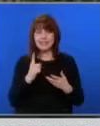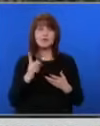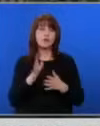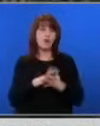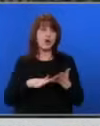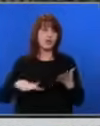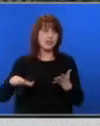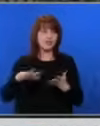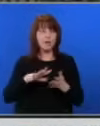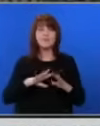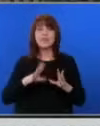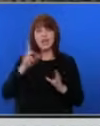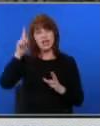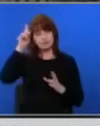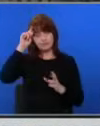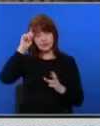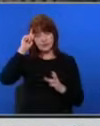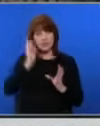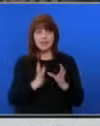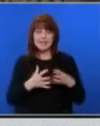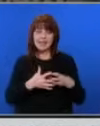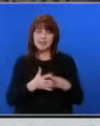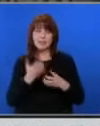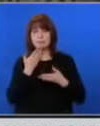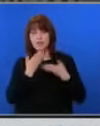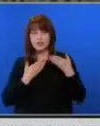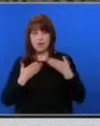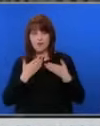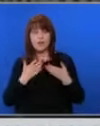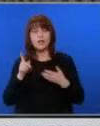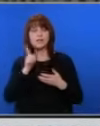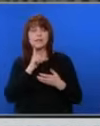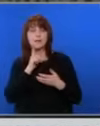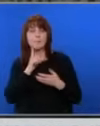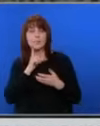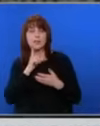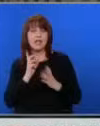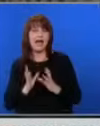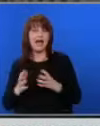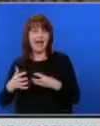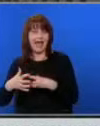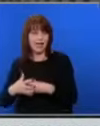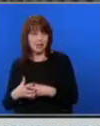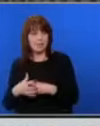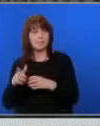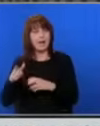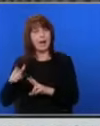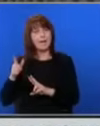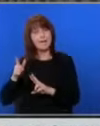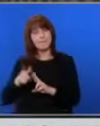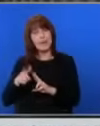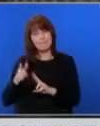Изцяло женския екип на ГЕРБ СДС ще преговаря с изцяло мъжки от ППДБ, в който ще влязат лидерите на партиите